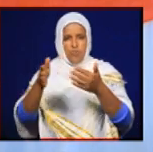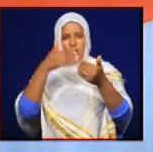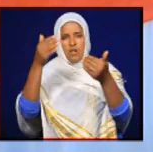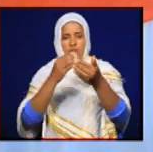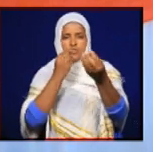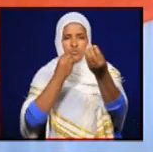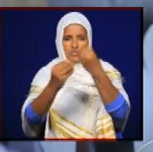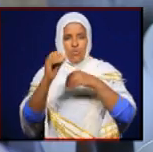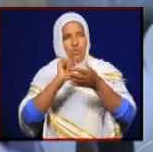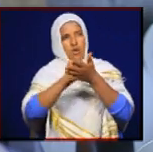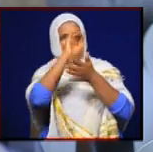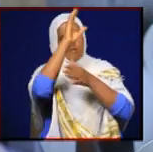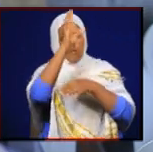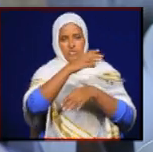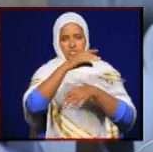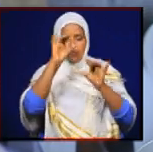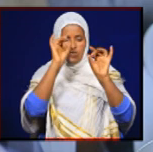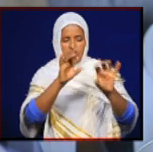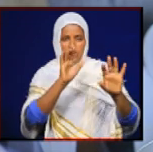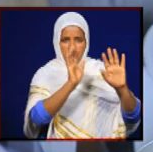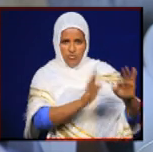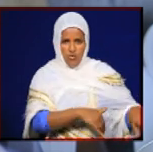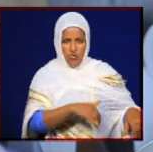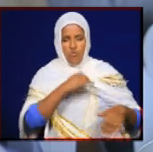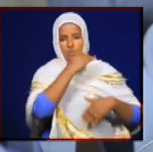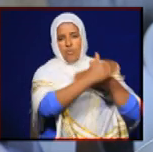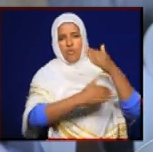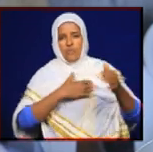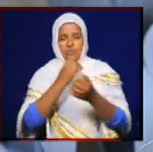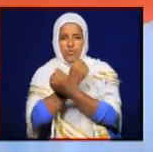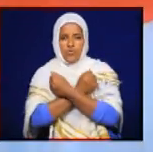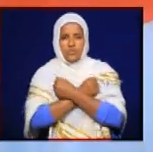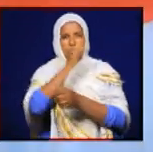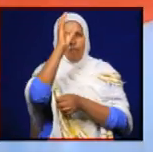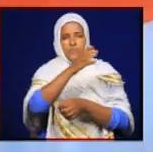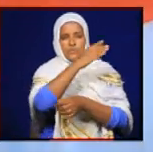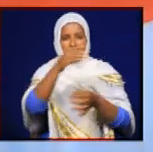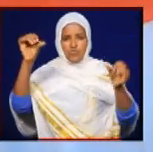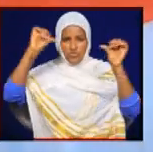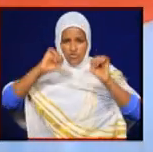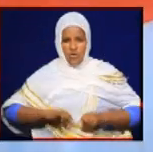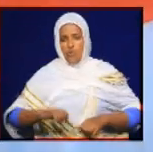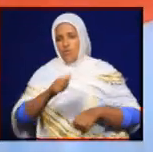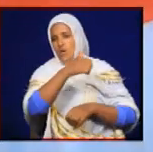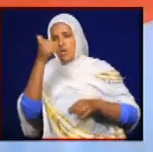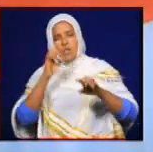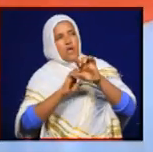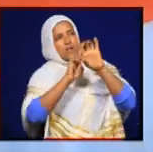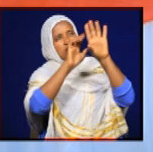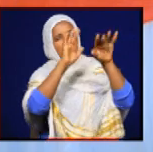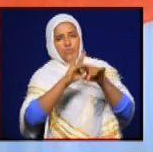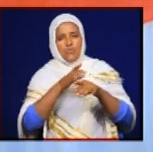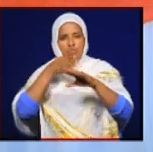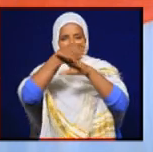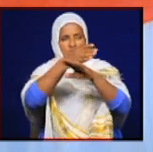ደሙን በርካሽ ሸጫለው አደራ መስቀሉን ንቄ ትቼዋለው ባለውለታው ዳጄን መስቀሉን ክጃለው ሌላ